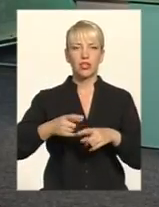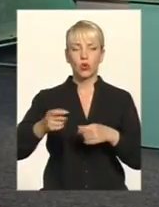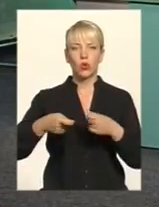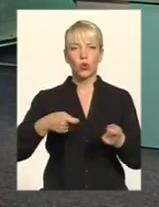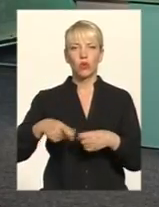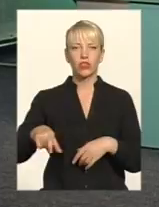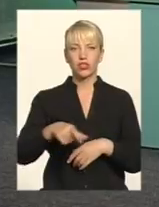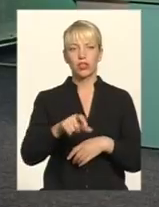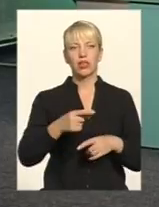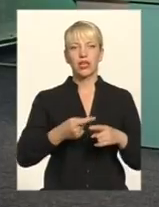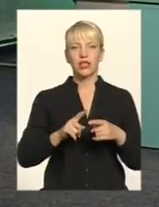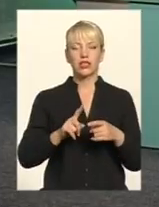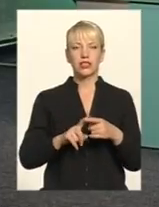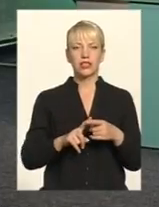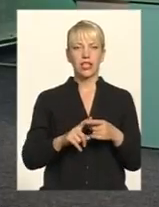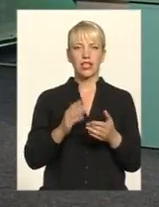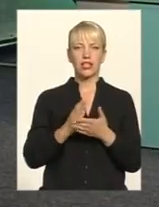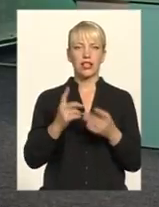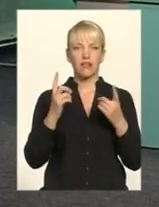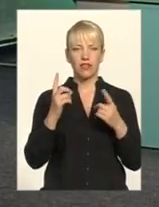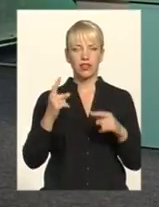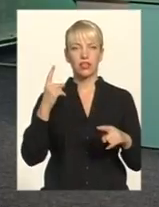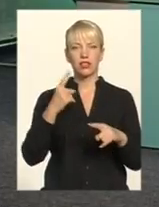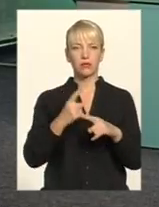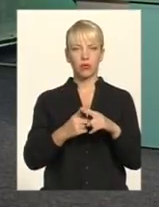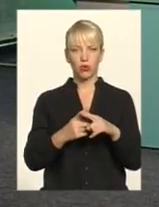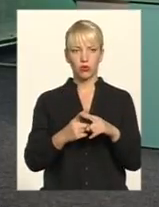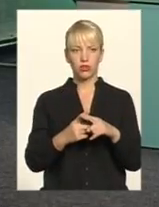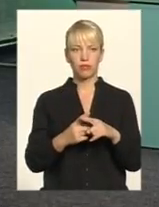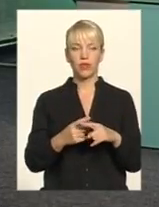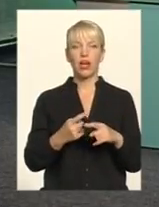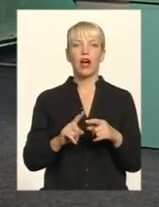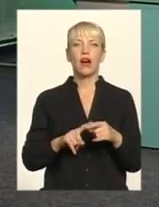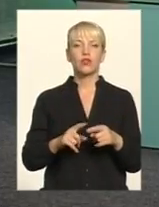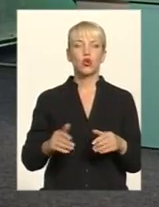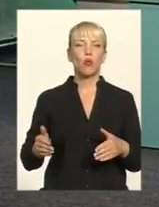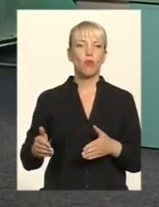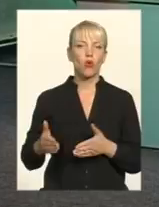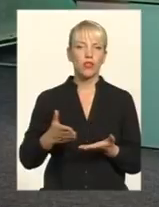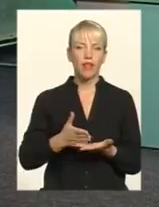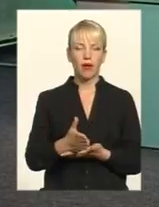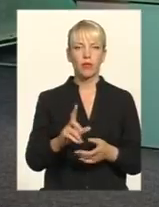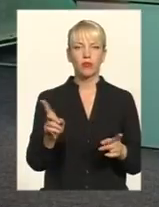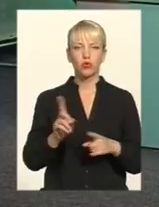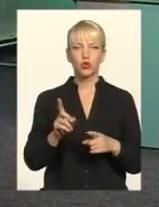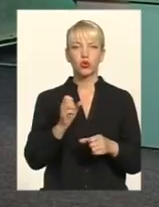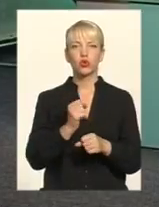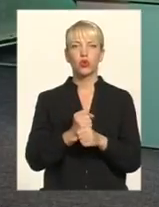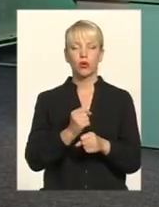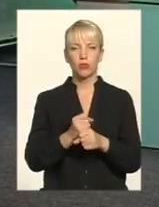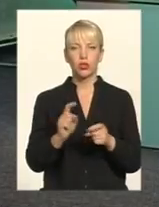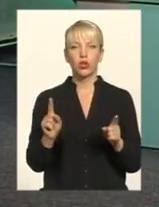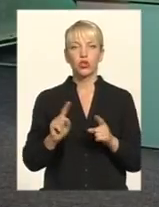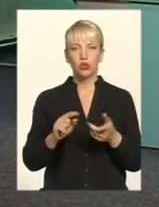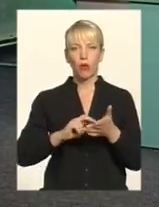бонус гріх не використати. А в цьому напрямку що зроблено, що планується? Чи є